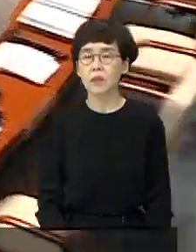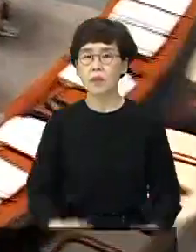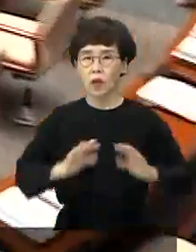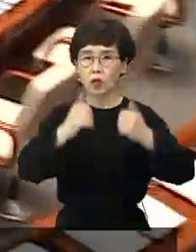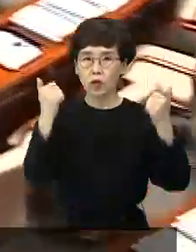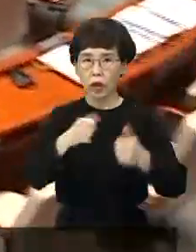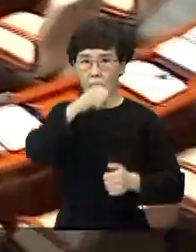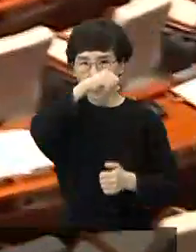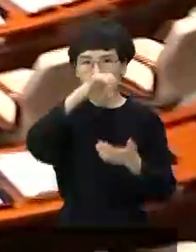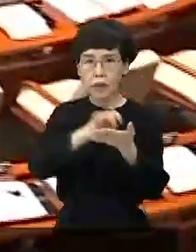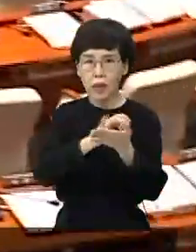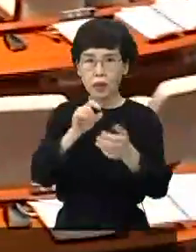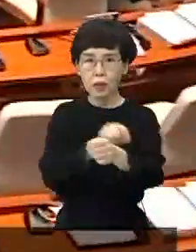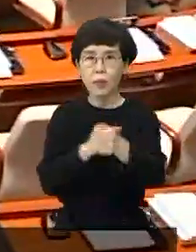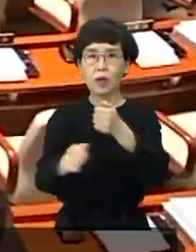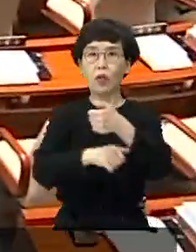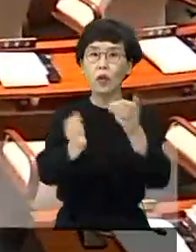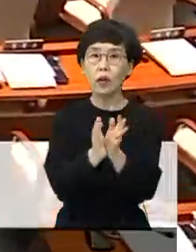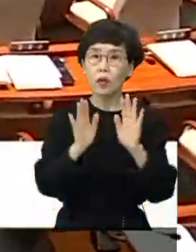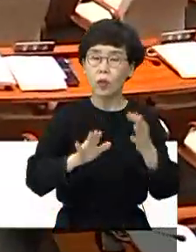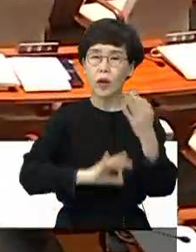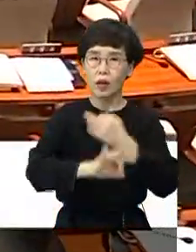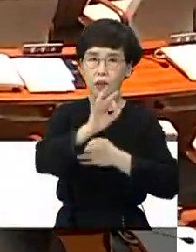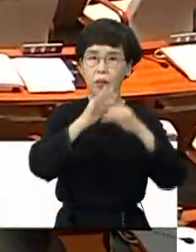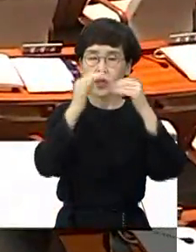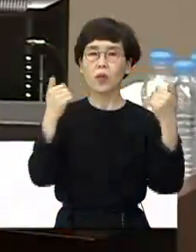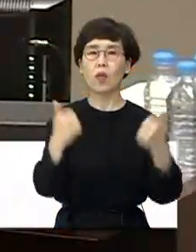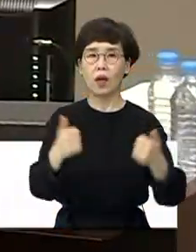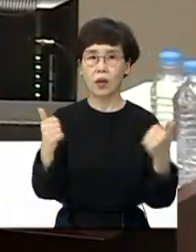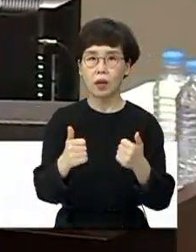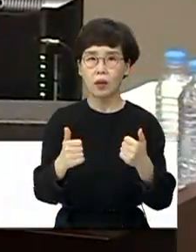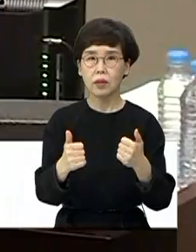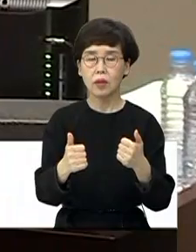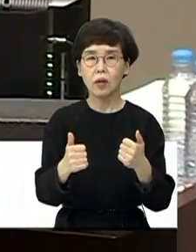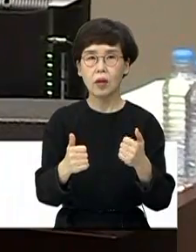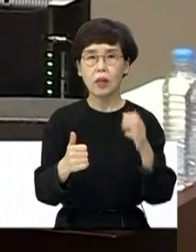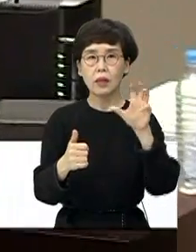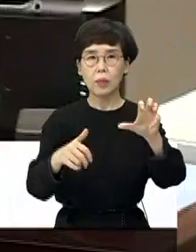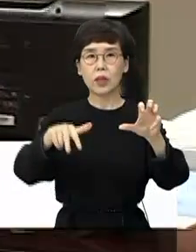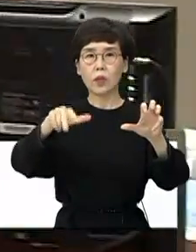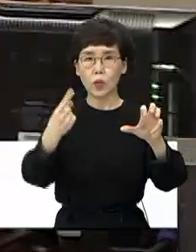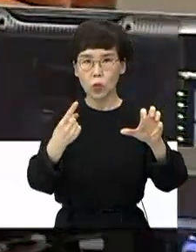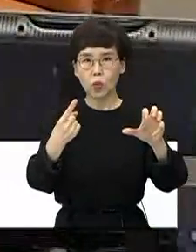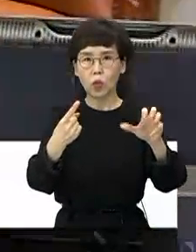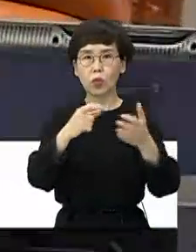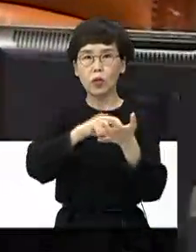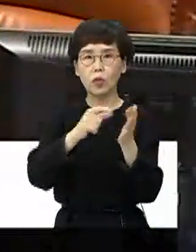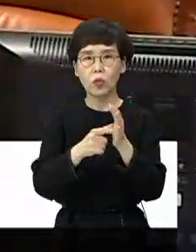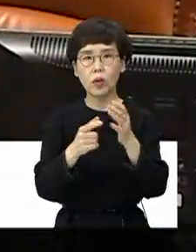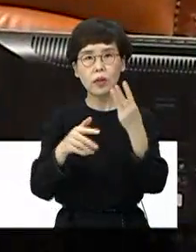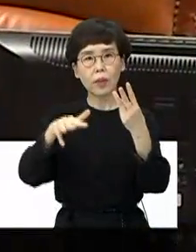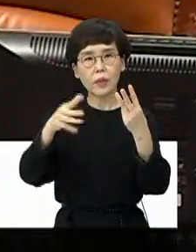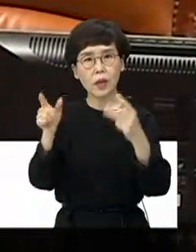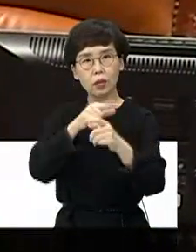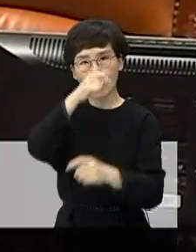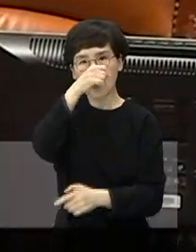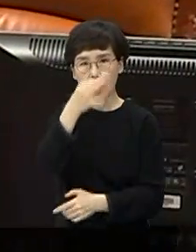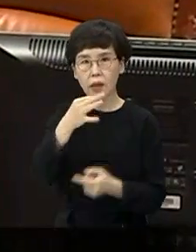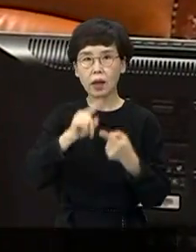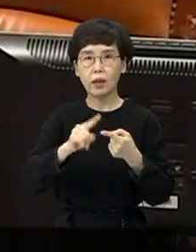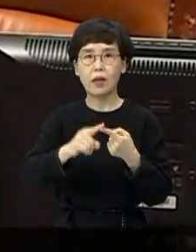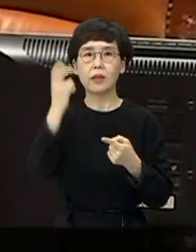국회 예산결산특별위원회는 오늘 오전 전체 회의를 열어 35조 원 규모의 3차 추경안에 대한 본격